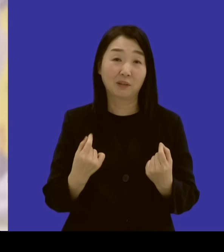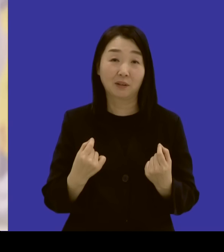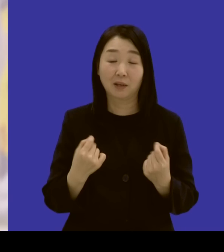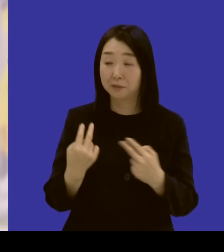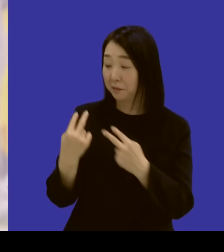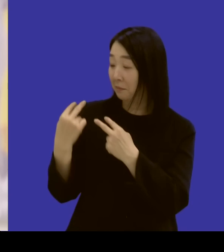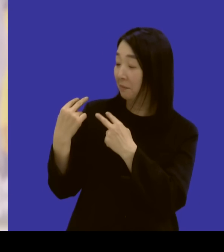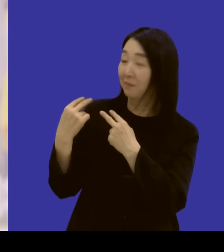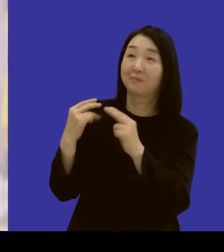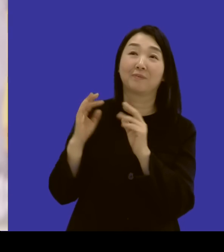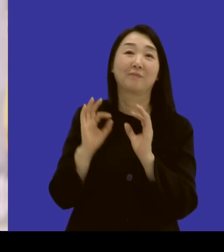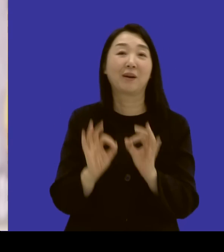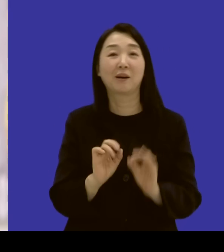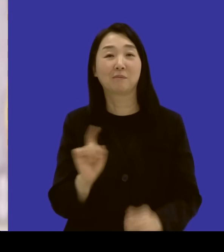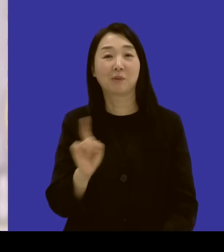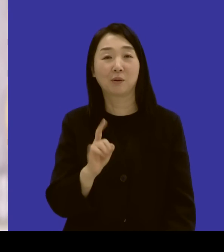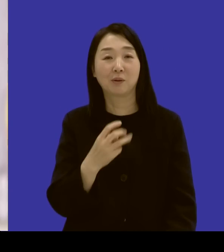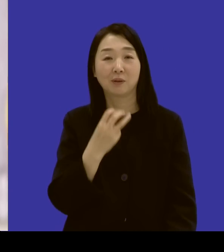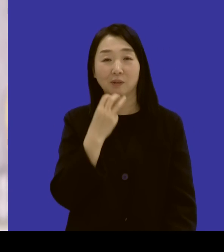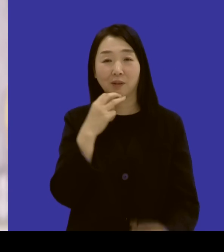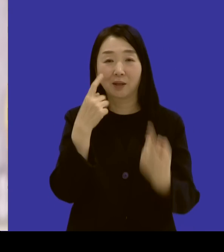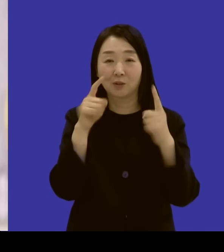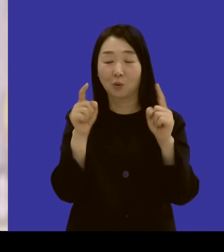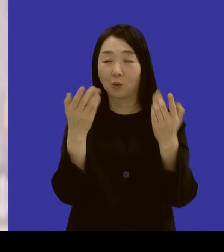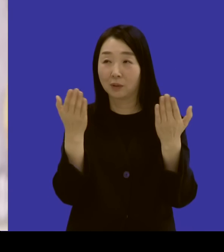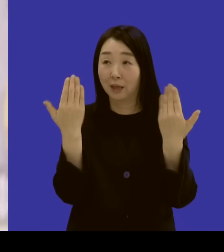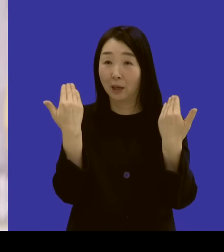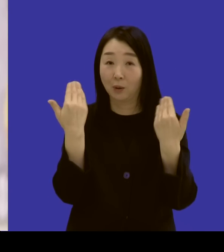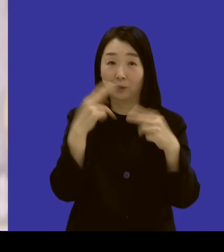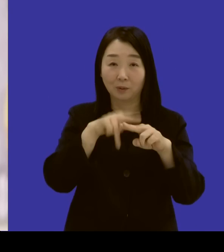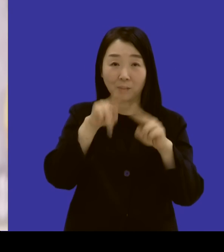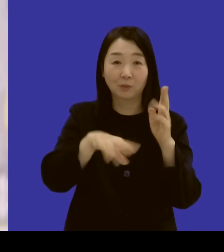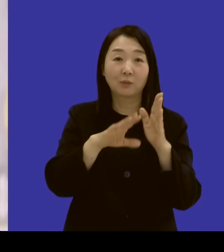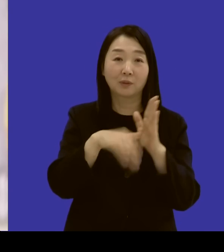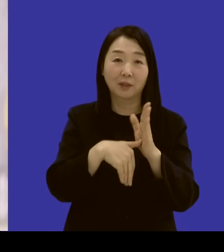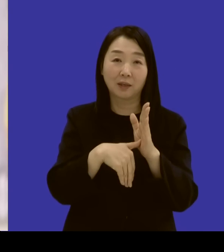그러면 제가 서울대 그만둘 때라든지 뭐